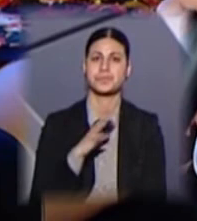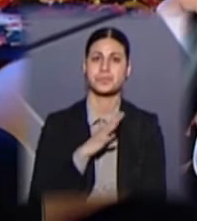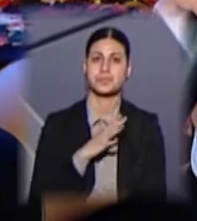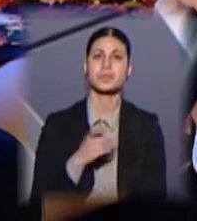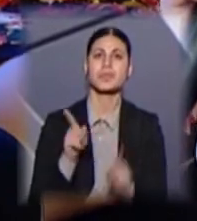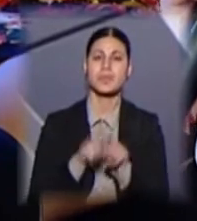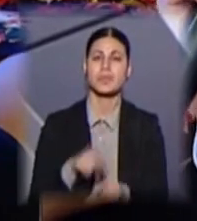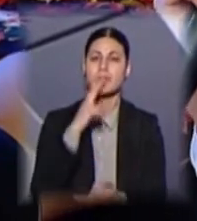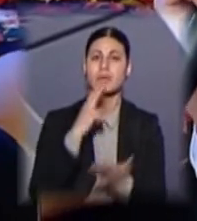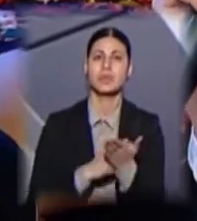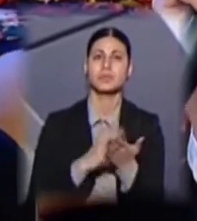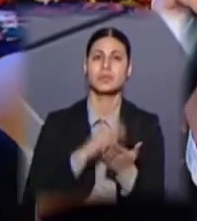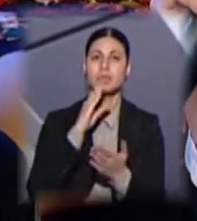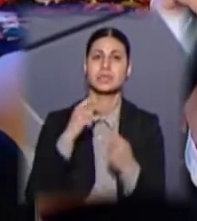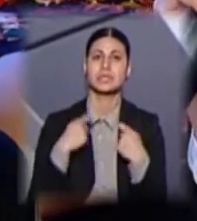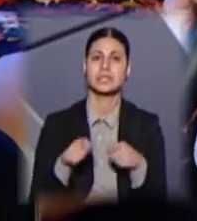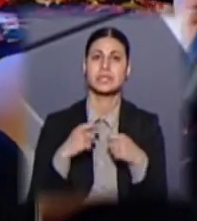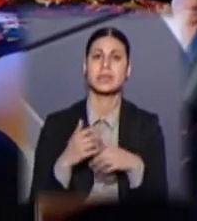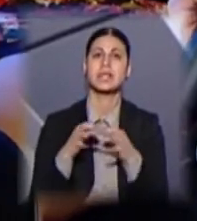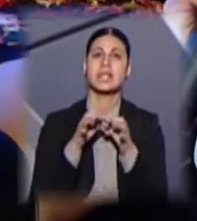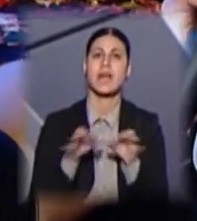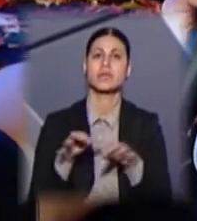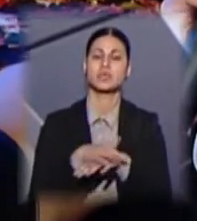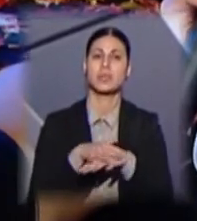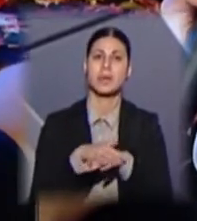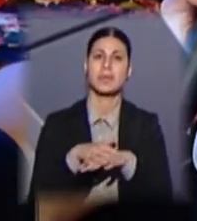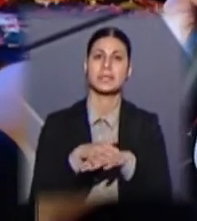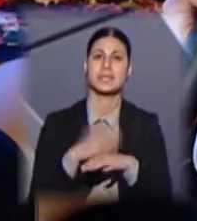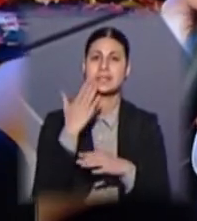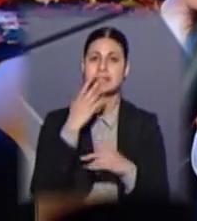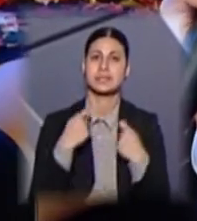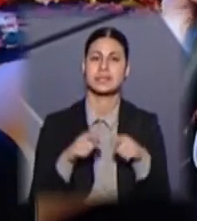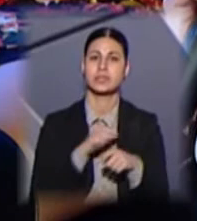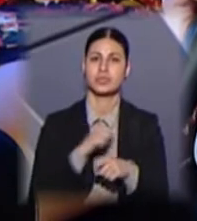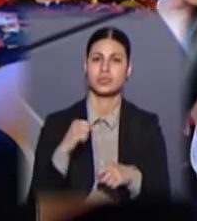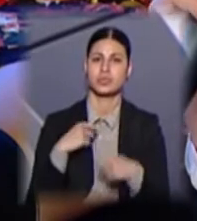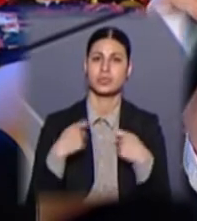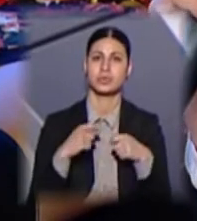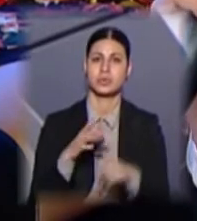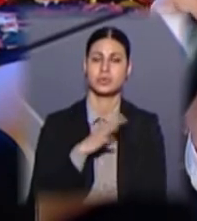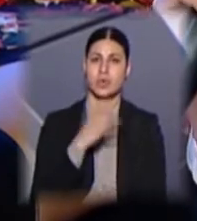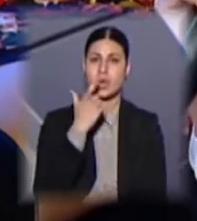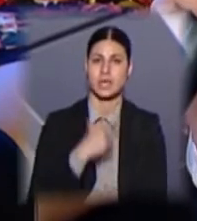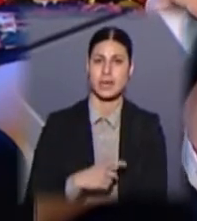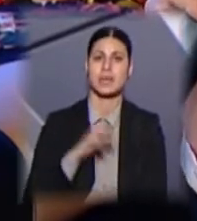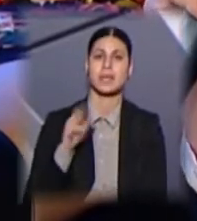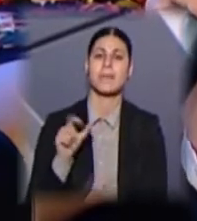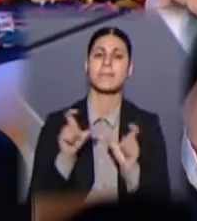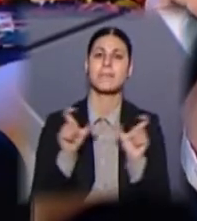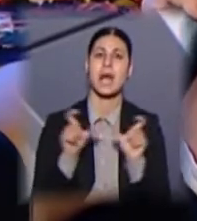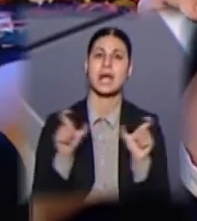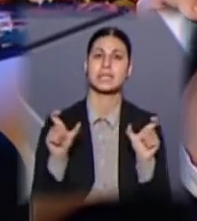ამისა, სახელმწიფოები, როდესაც იყიდებოდა თავისუფალ ბაზარზე, წიგნებს ყიდნენ, წიგნით მოვაჭრეები და ცხადია